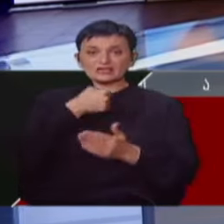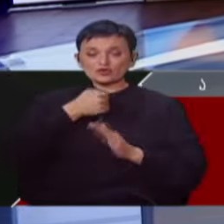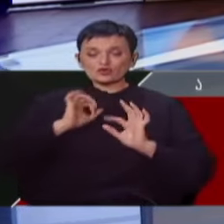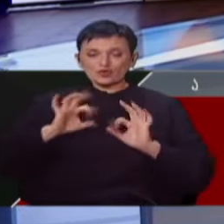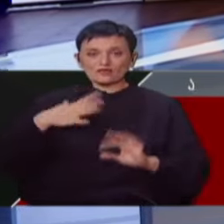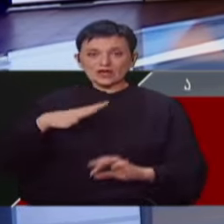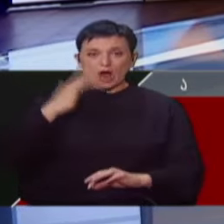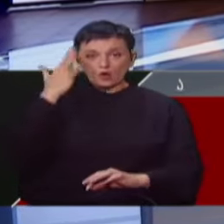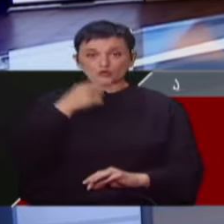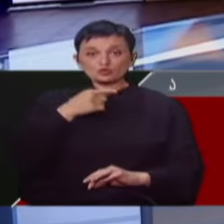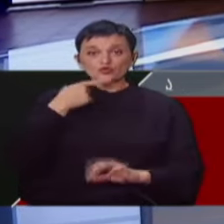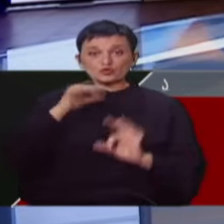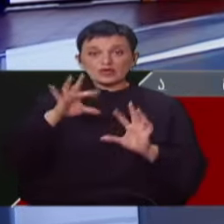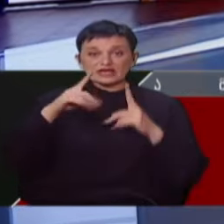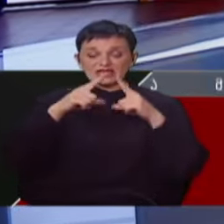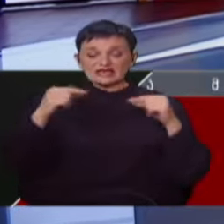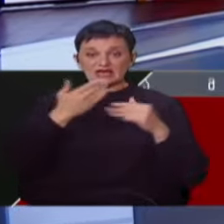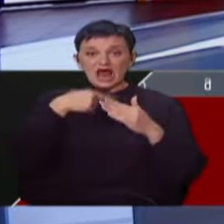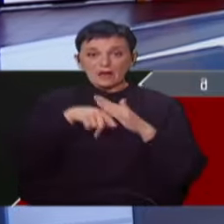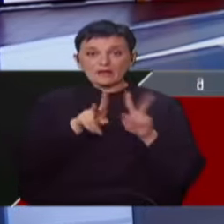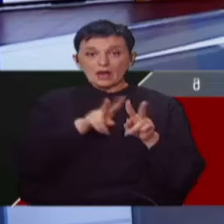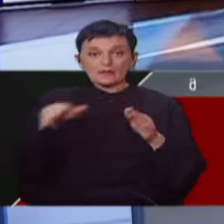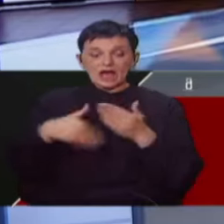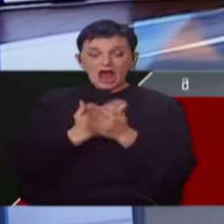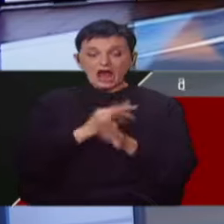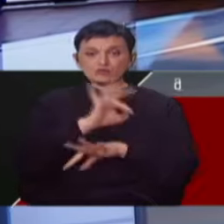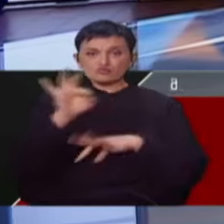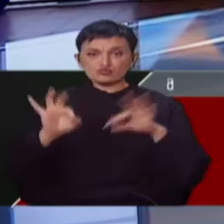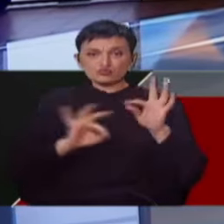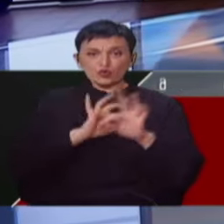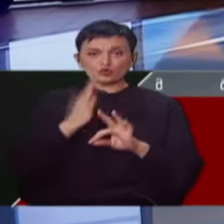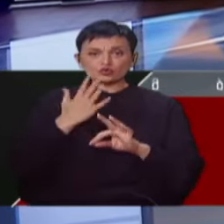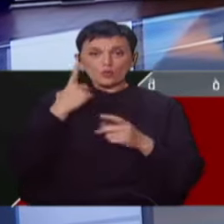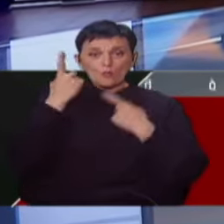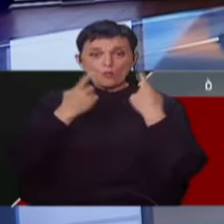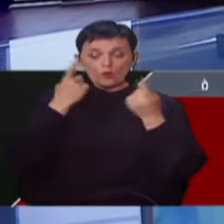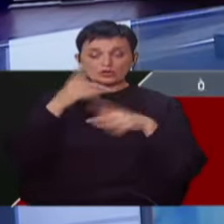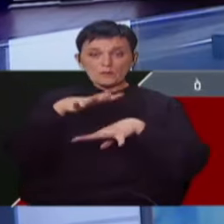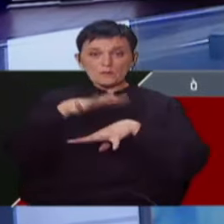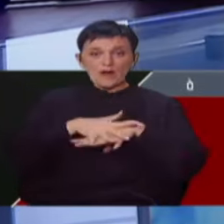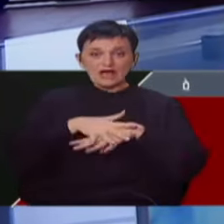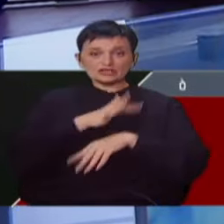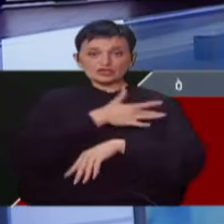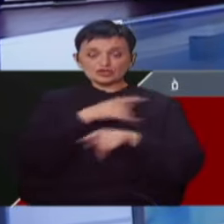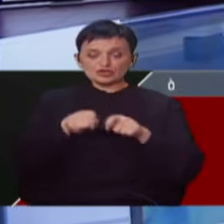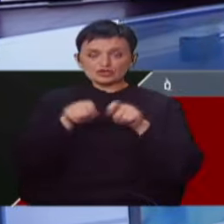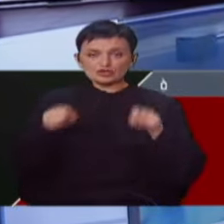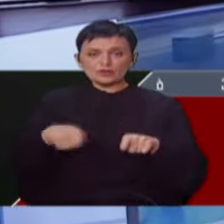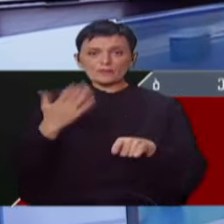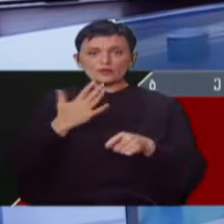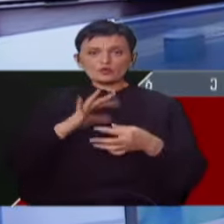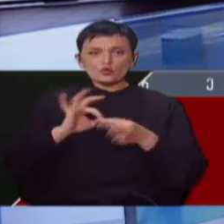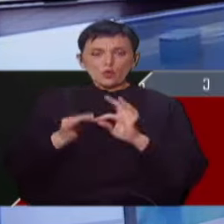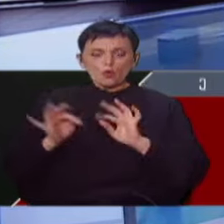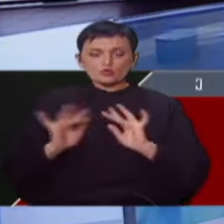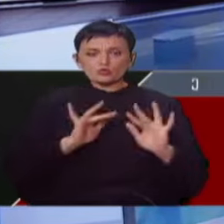პრესკონფერენციაზე. ქართულმა ოცნებამ დააინიცირა კრემლის მიერ ინსპირირებული ახალი პროექტი, რომელიც მონაცემთა ბაზის შექმნას ემსახურება რაიმე კონკრეტული